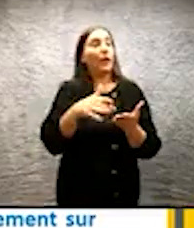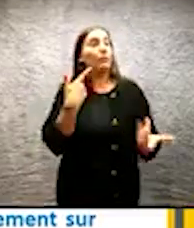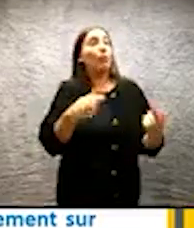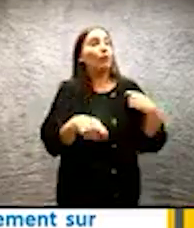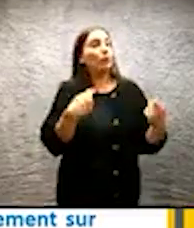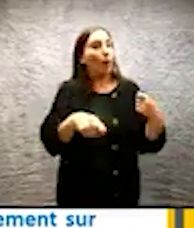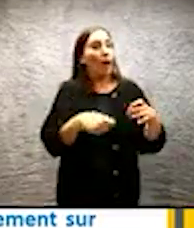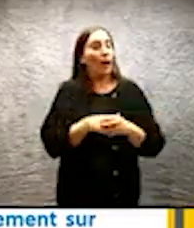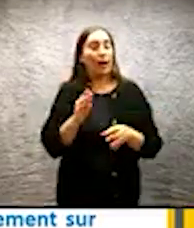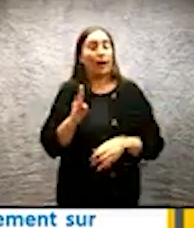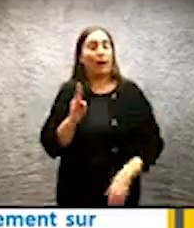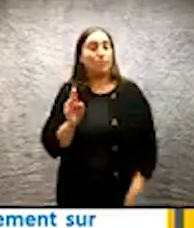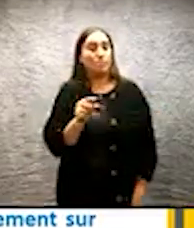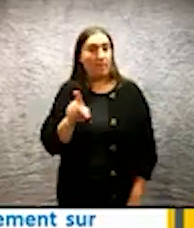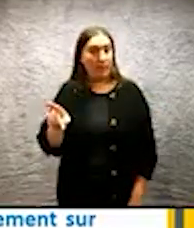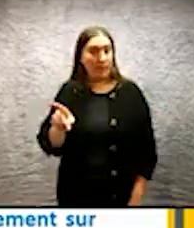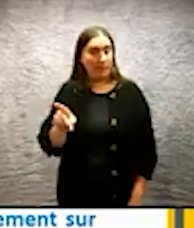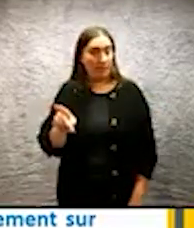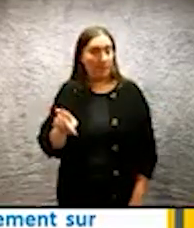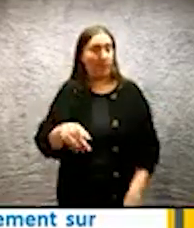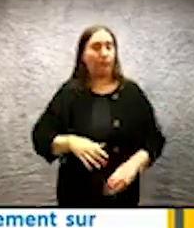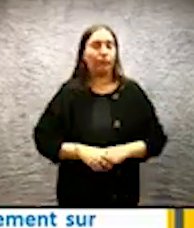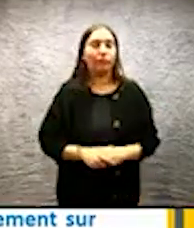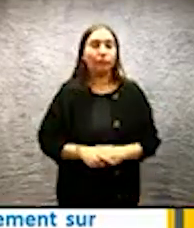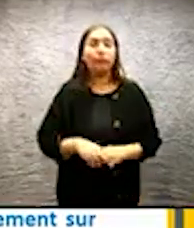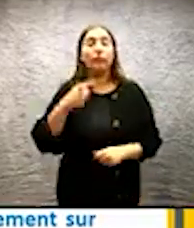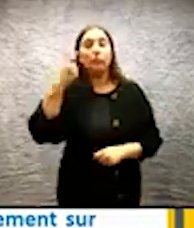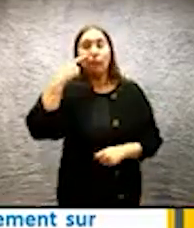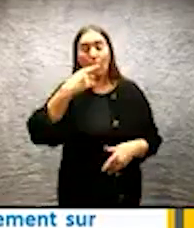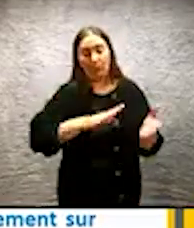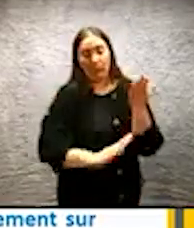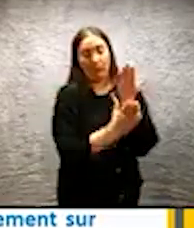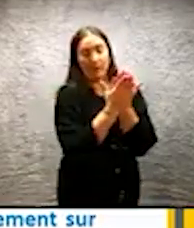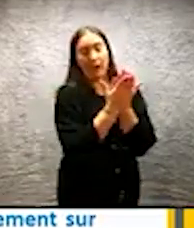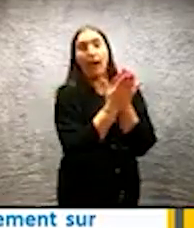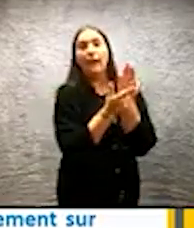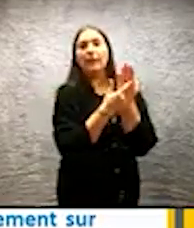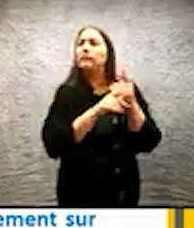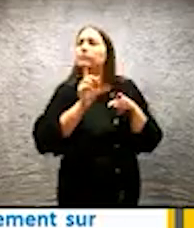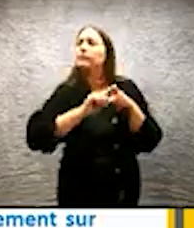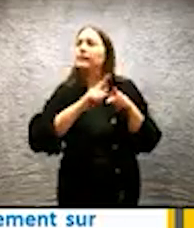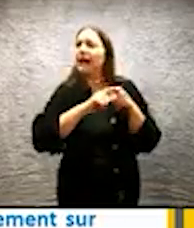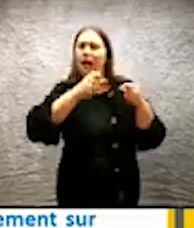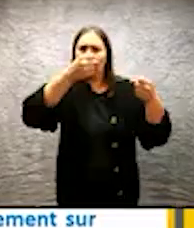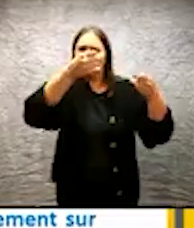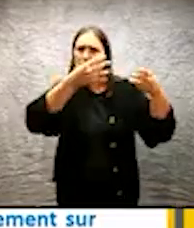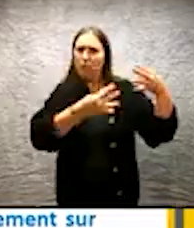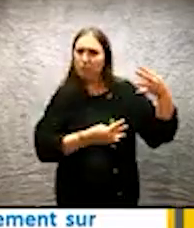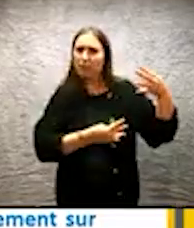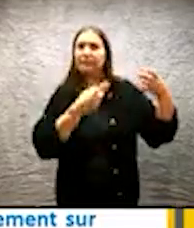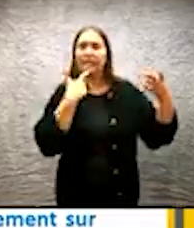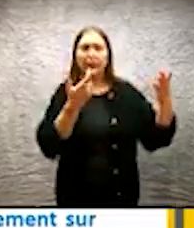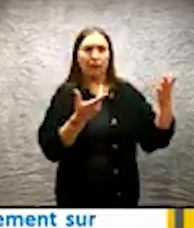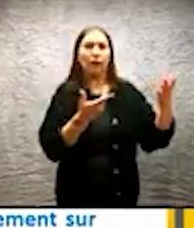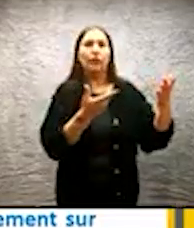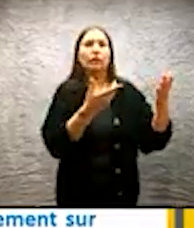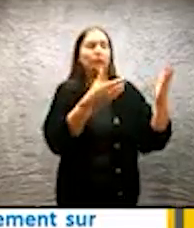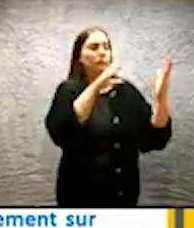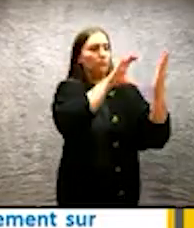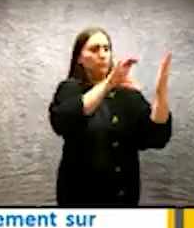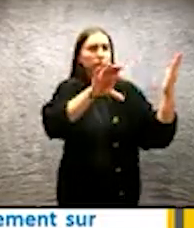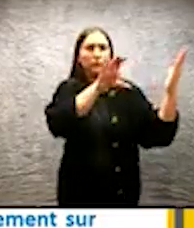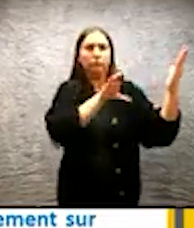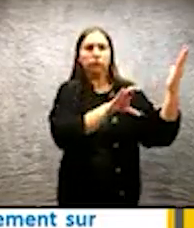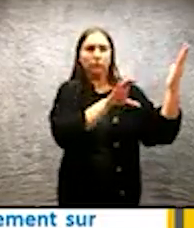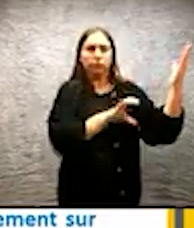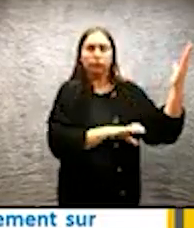principal. Vous avez donc en annexe le détail par article. Moi, je